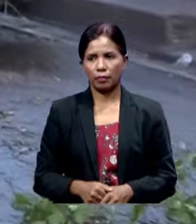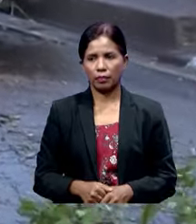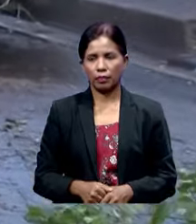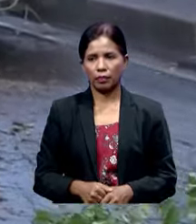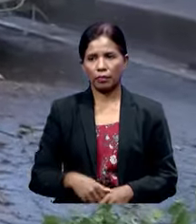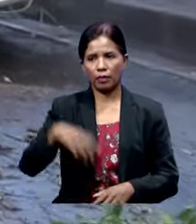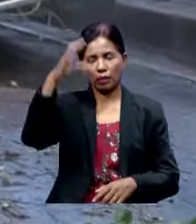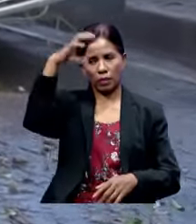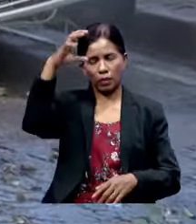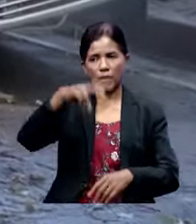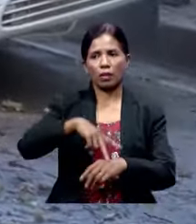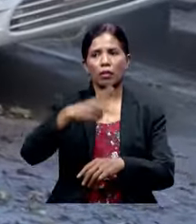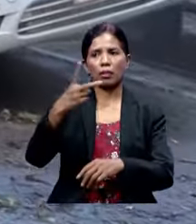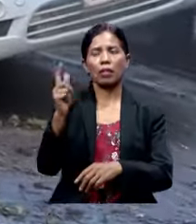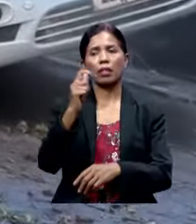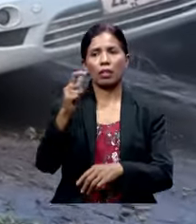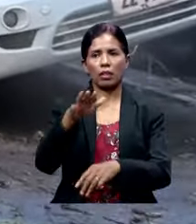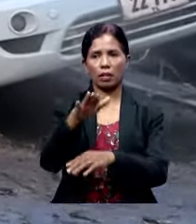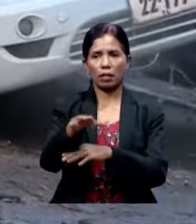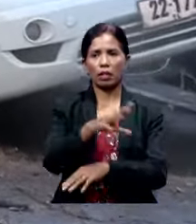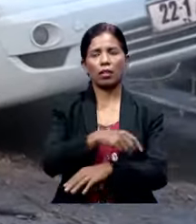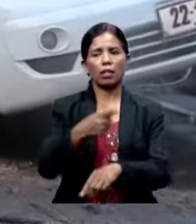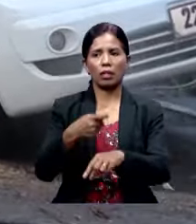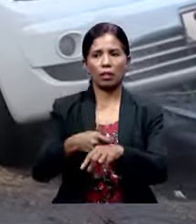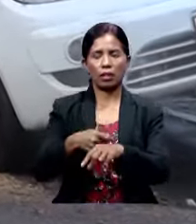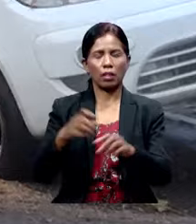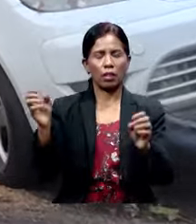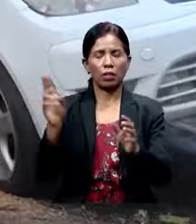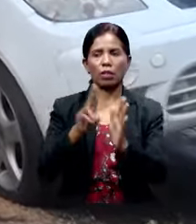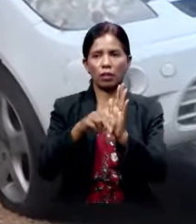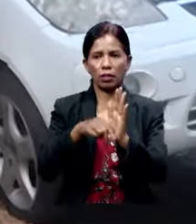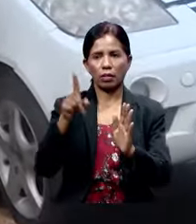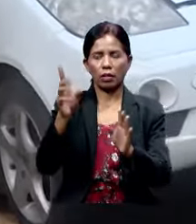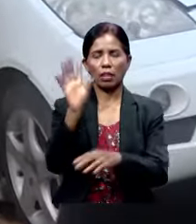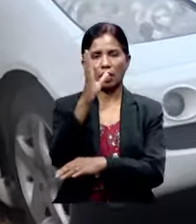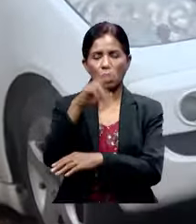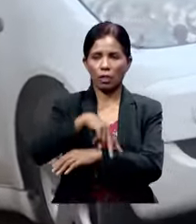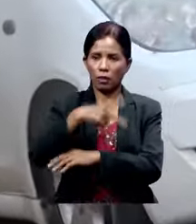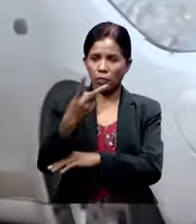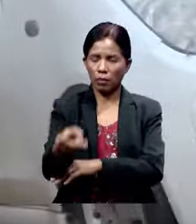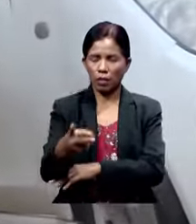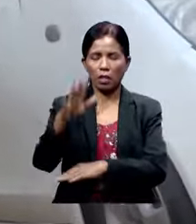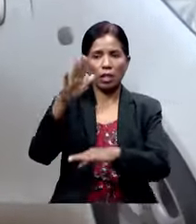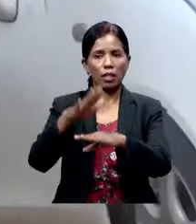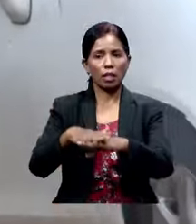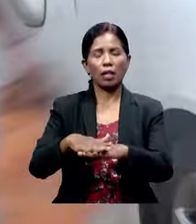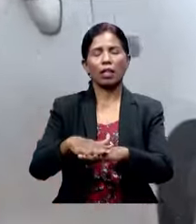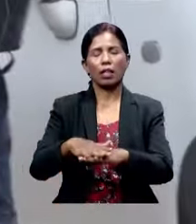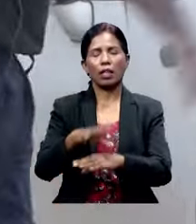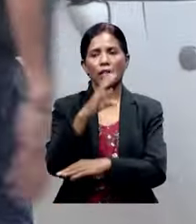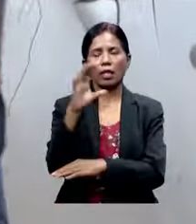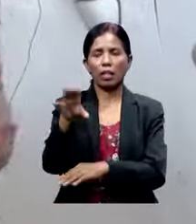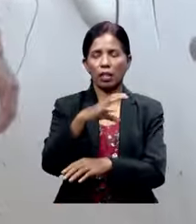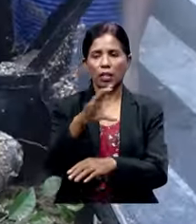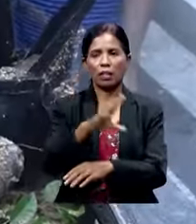Udang nebe Mono Rai ia tersa lorok raipne, ho durasan tempo lato ora sida, resulta ai Mono hanehan kareta Nissan ida, no bakukona